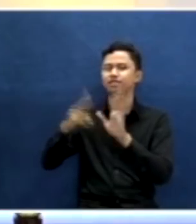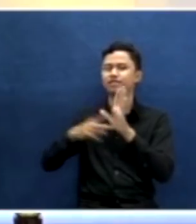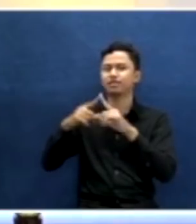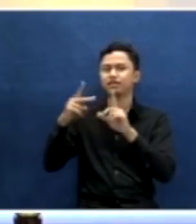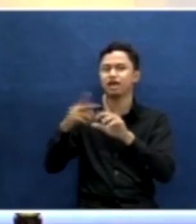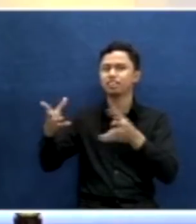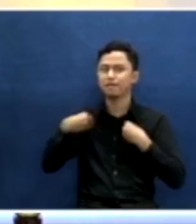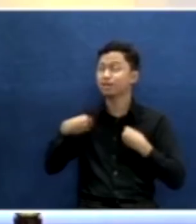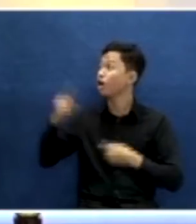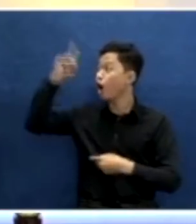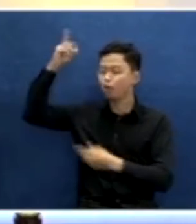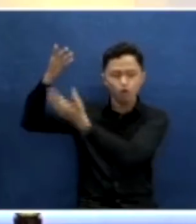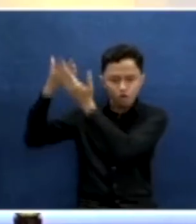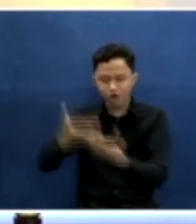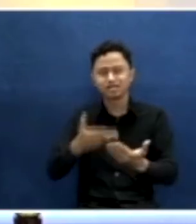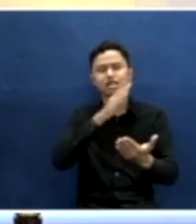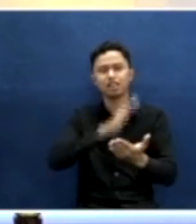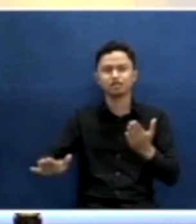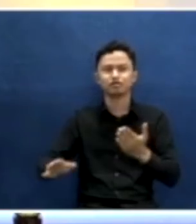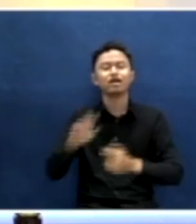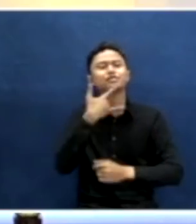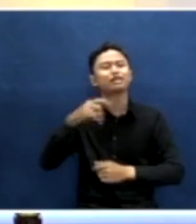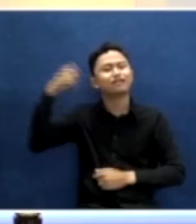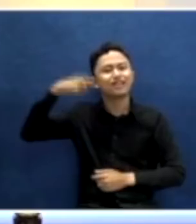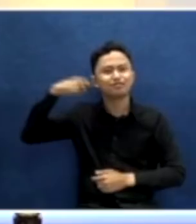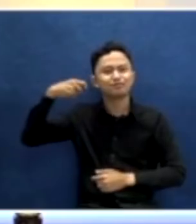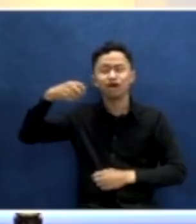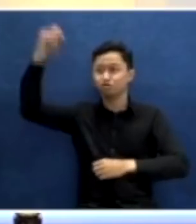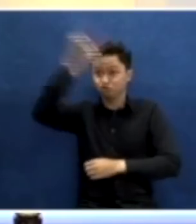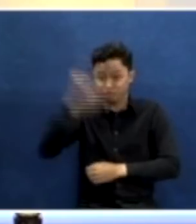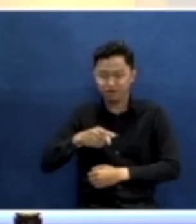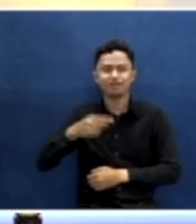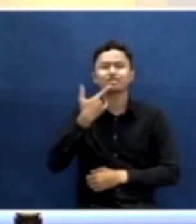Hai tiga-tiganya langsung dikabulkan oleh Allah ibarat sinetron Tukang suara petir